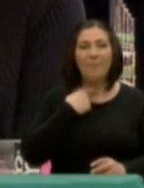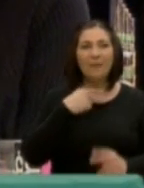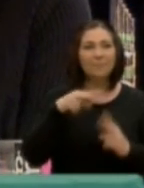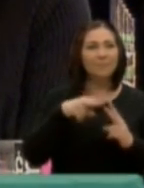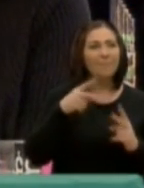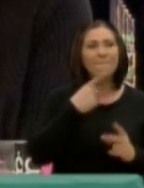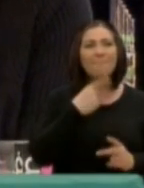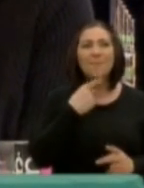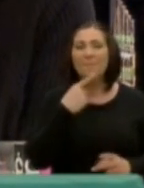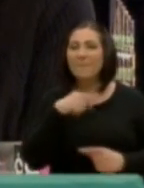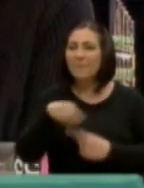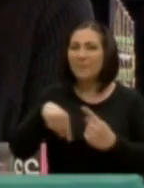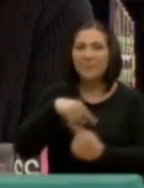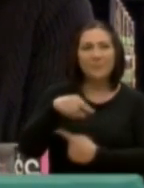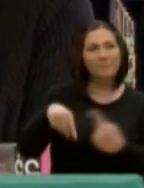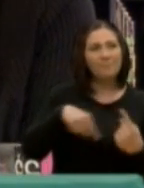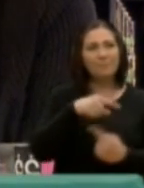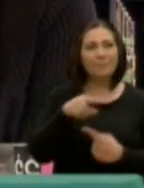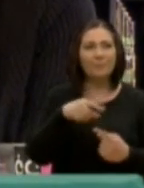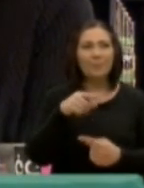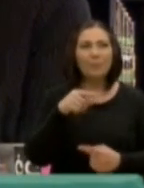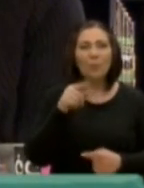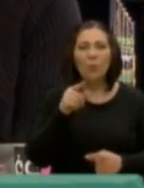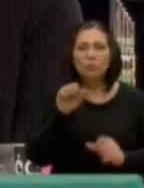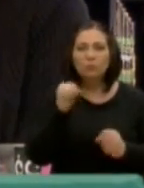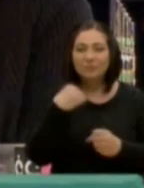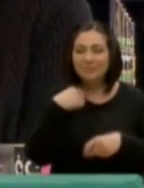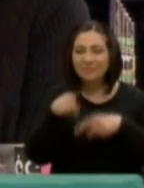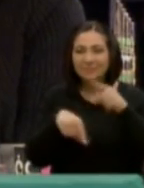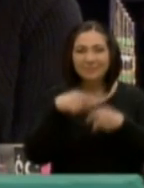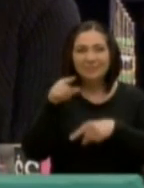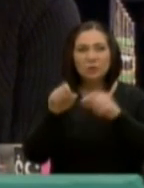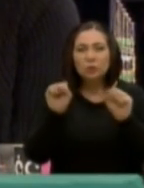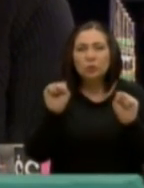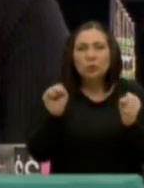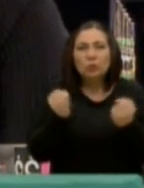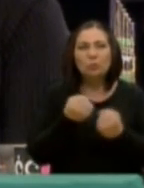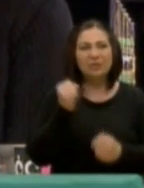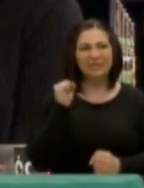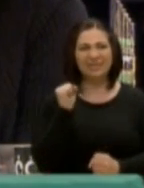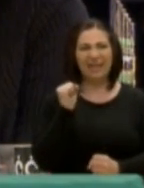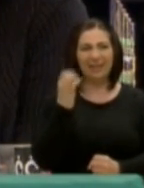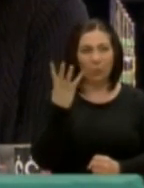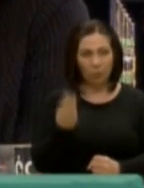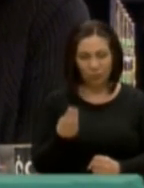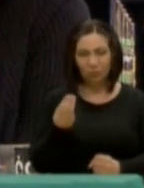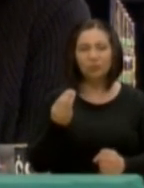tatlı hasretiyle kalkar ya yataktan. O zaman buzdolabında soğumuş ve katılaşmış